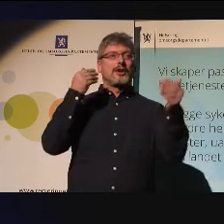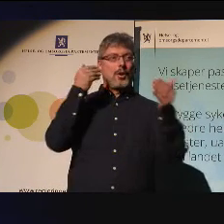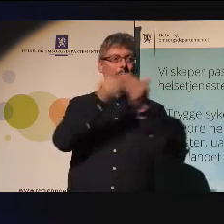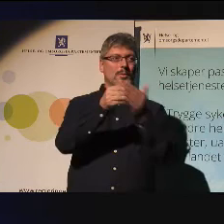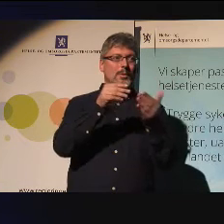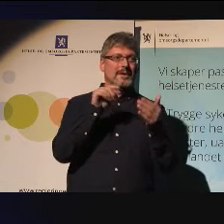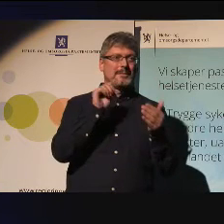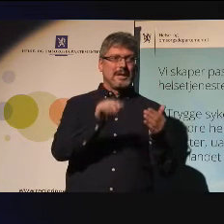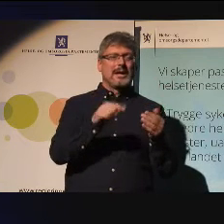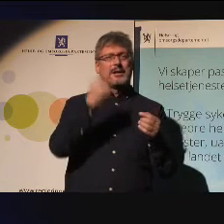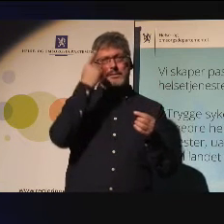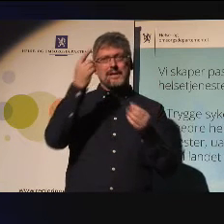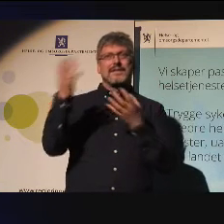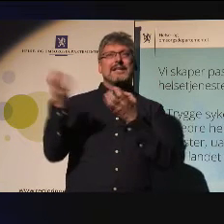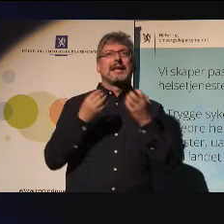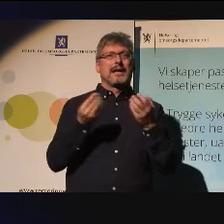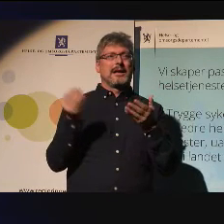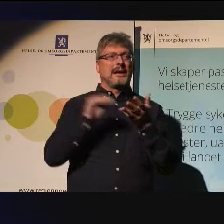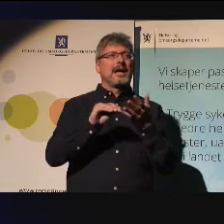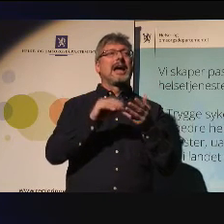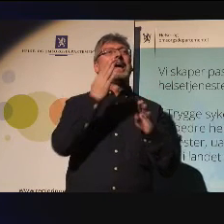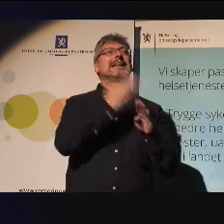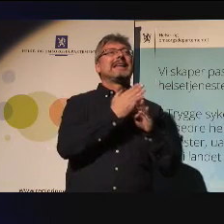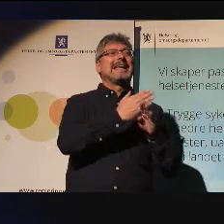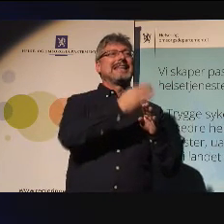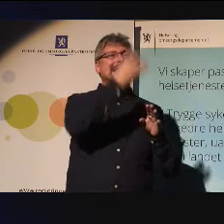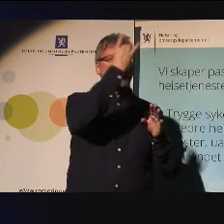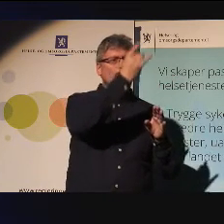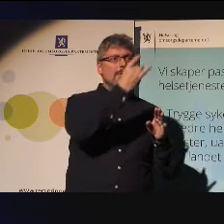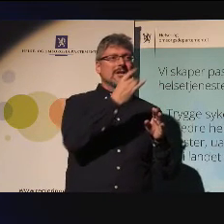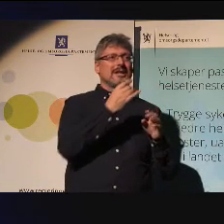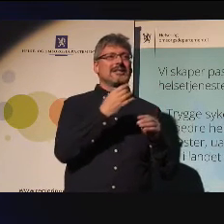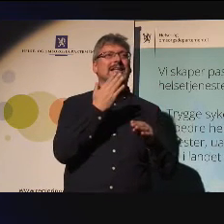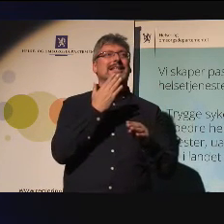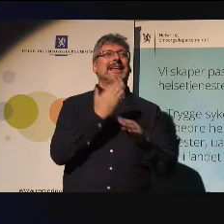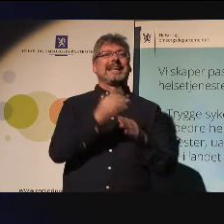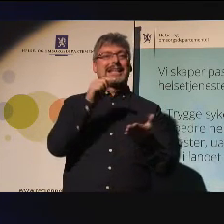noe i tillegg. Vi trenger rett kompetanse på rett sted til rett tid.